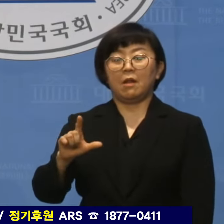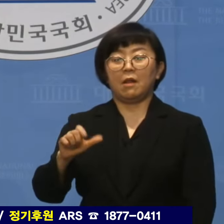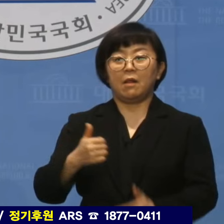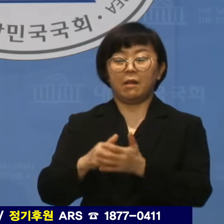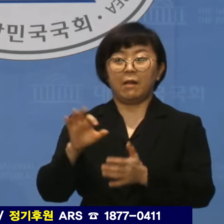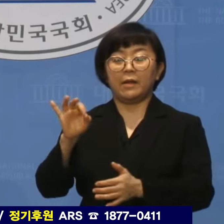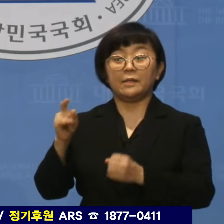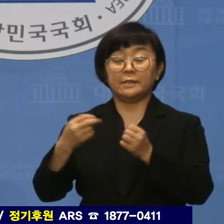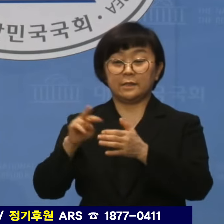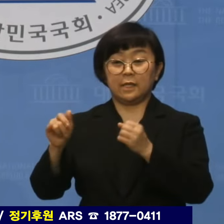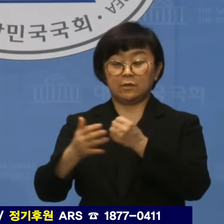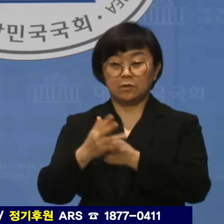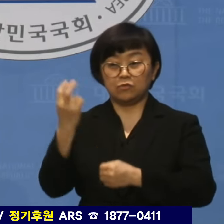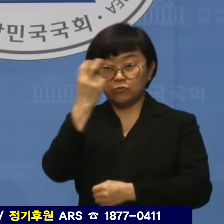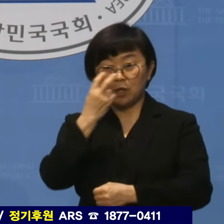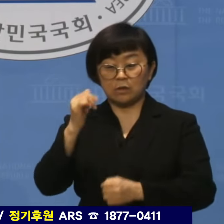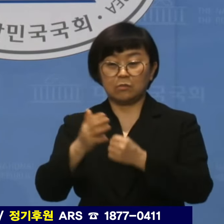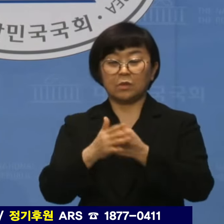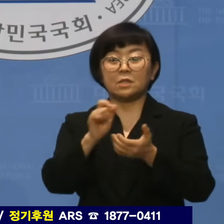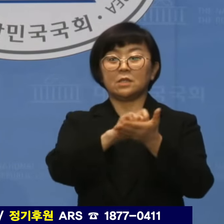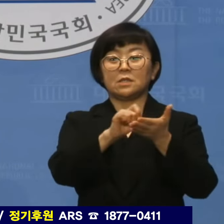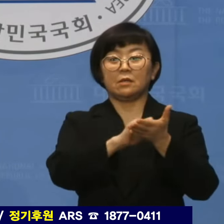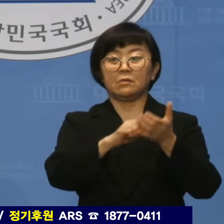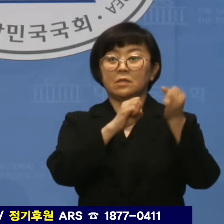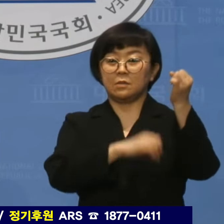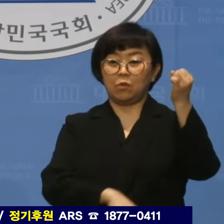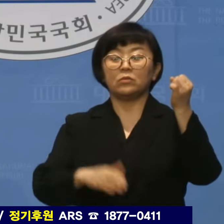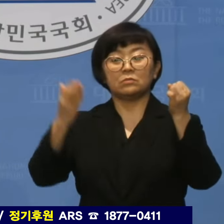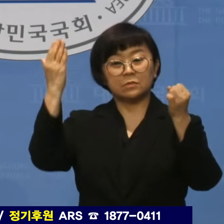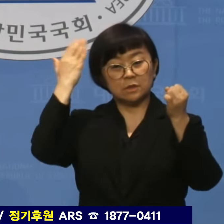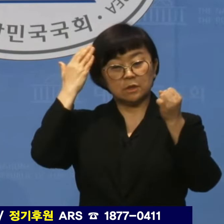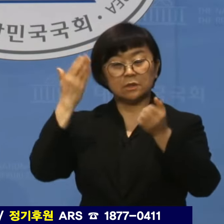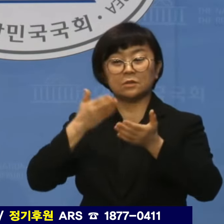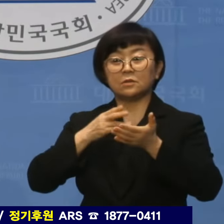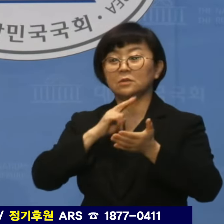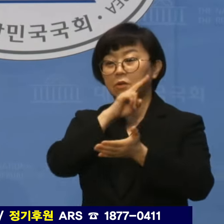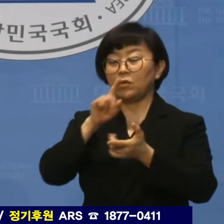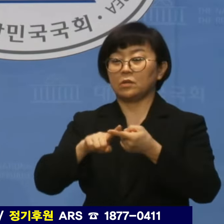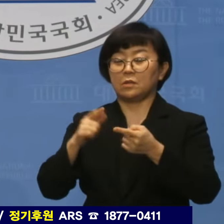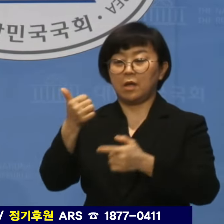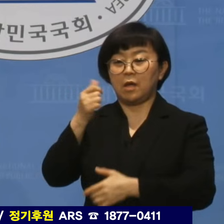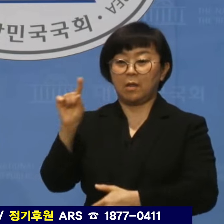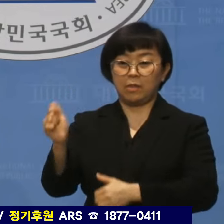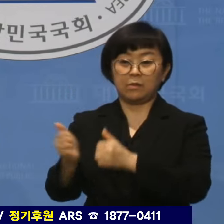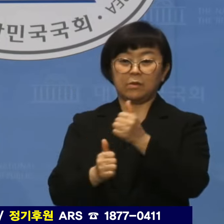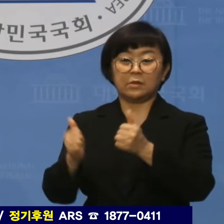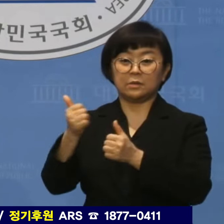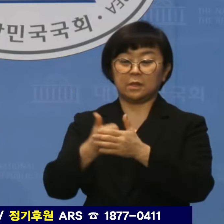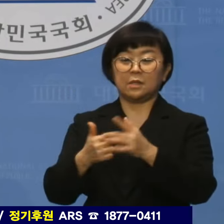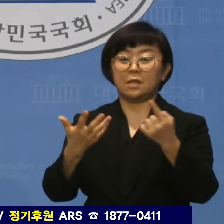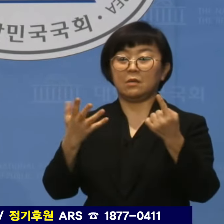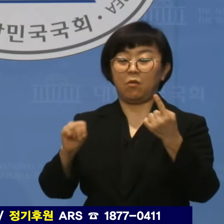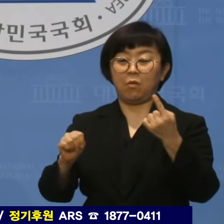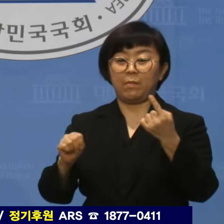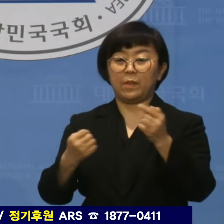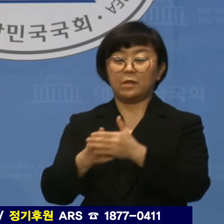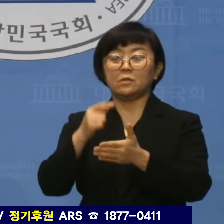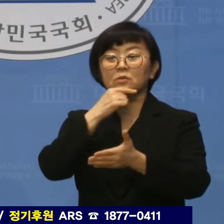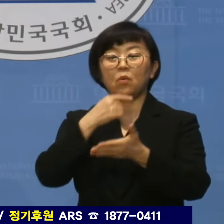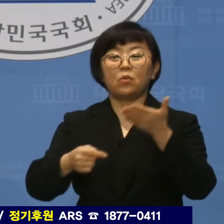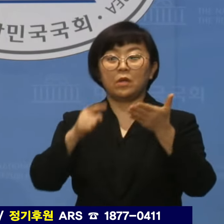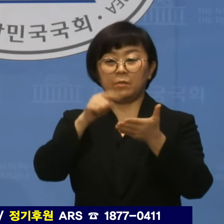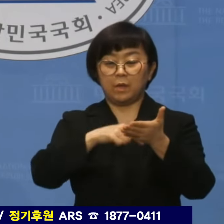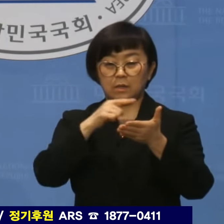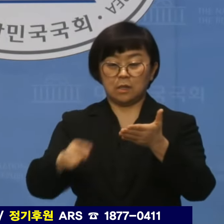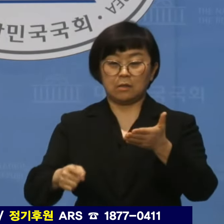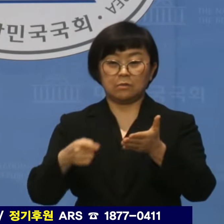모양으로 했대라는 어느 기자의 상식적인 의혹 제기에 한동훈 위원장이 1억 원 상당의